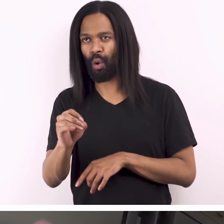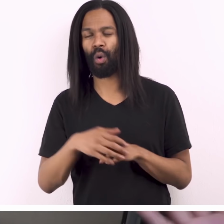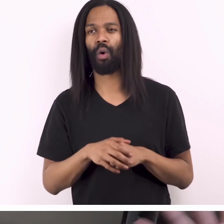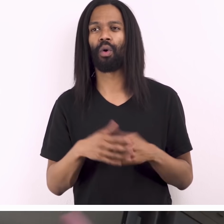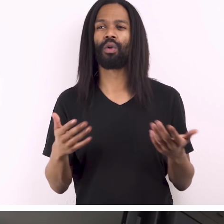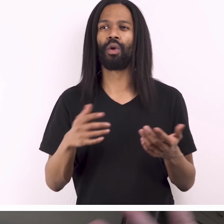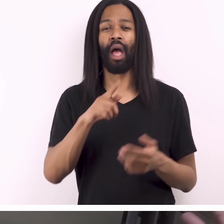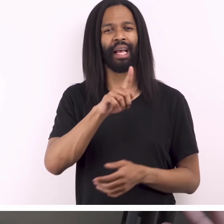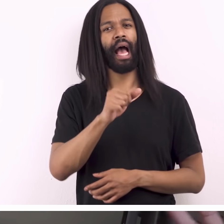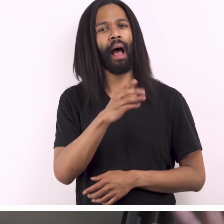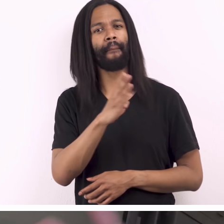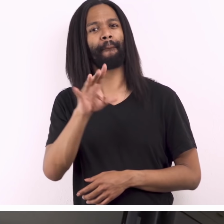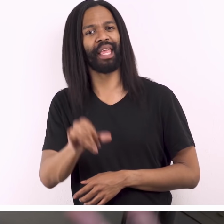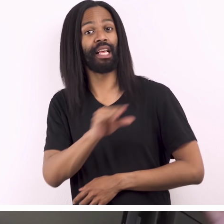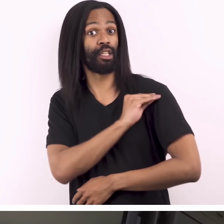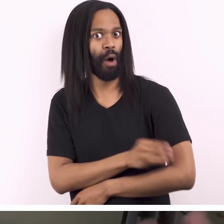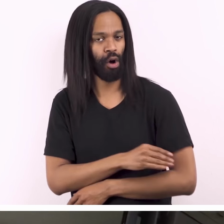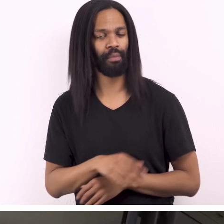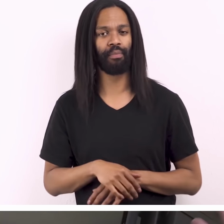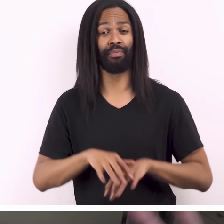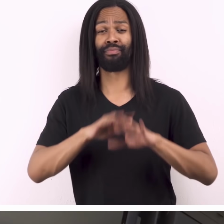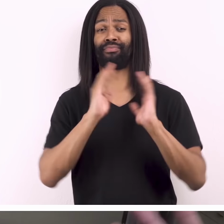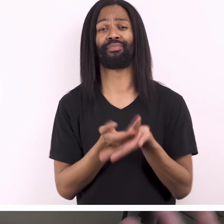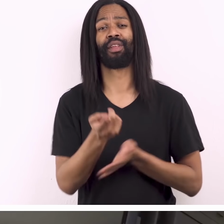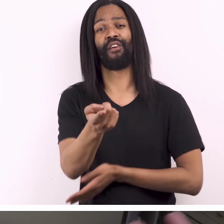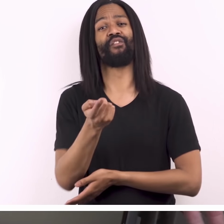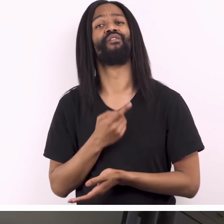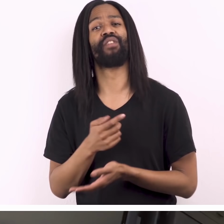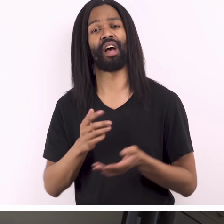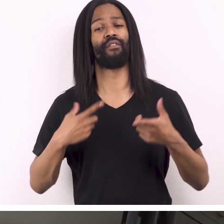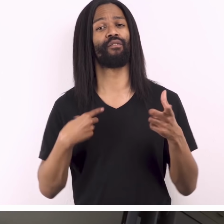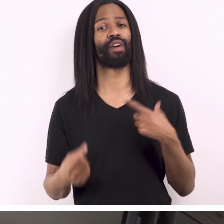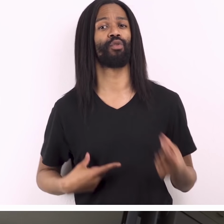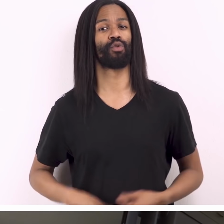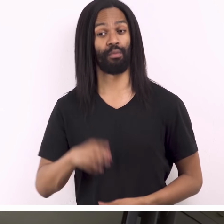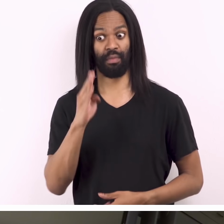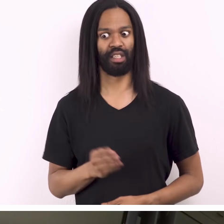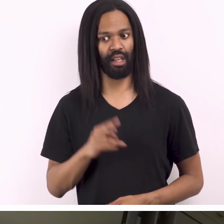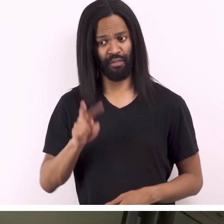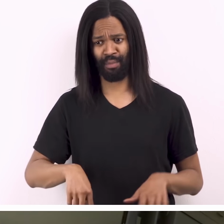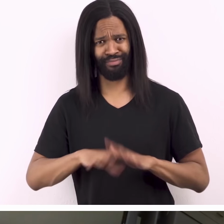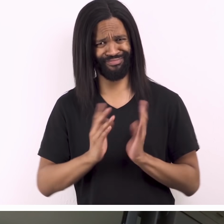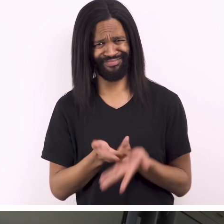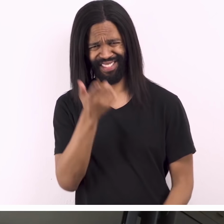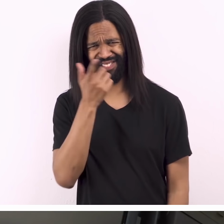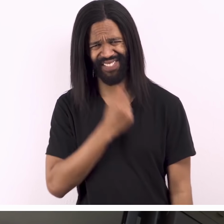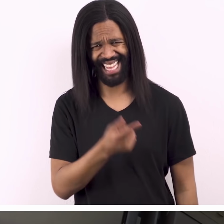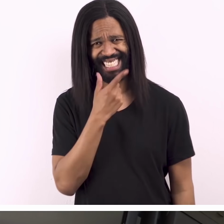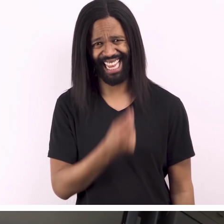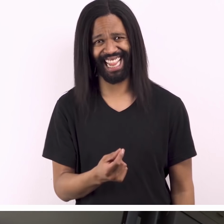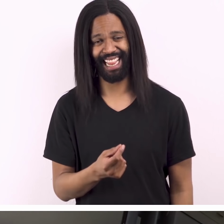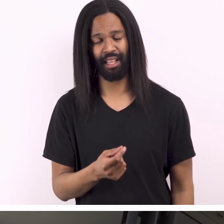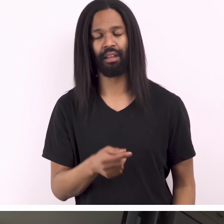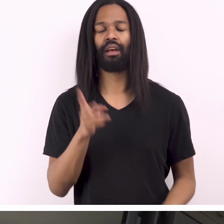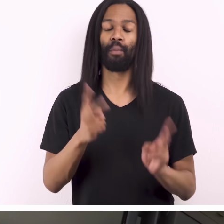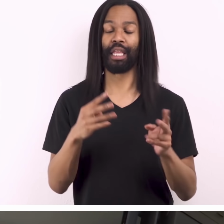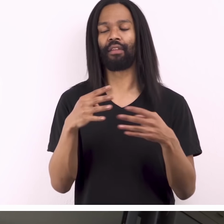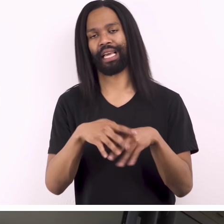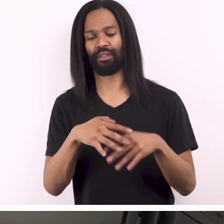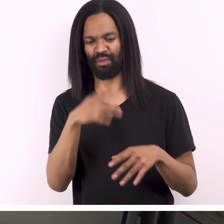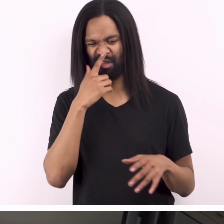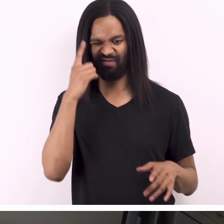plein. C'est tous des dérivés du Brésil et je vous assure que c'est des philodendrons faciles. C'est juste où vous pouvez vous prendre la tête un petit peu sur les variégations pour avoir plus